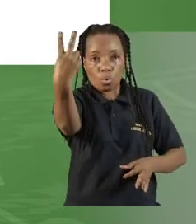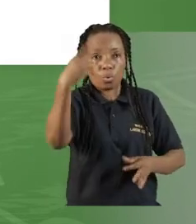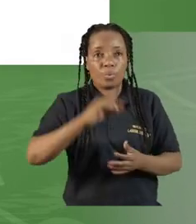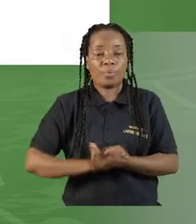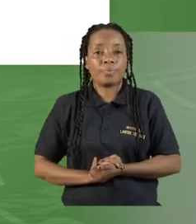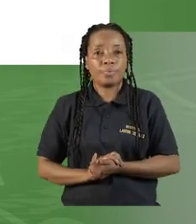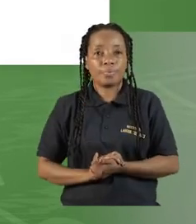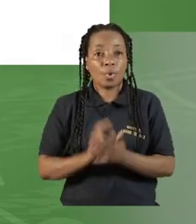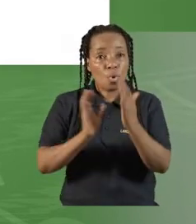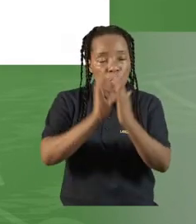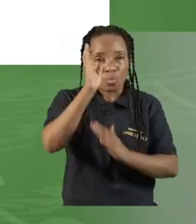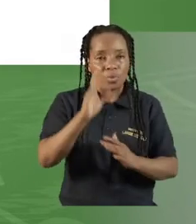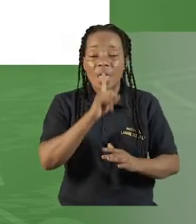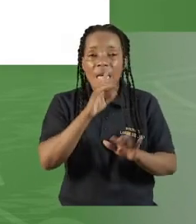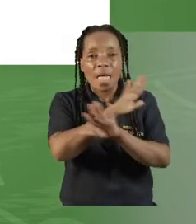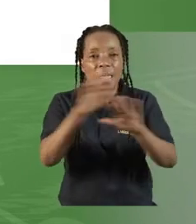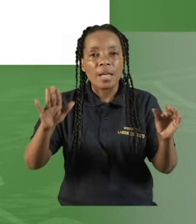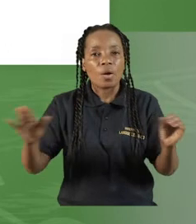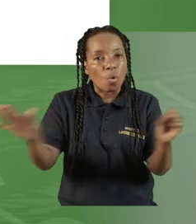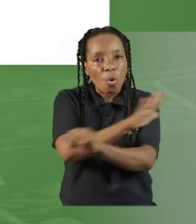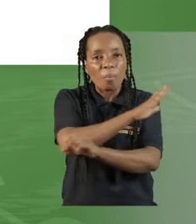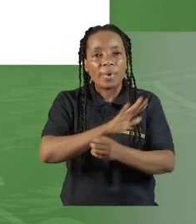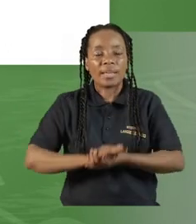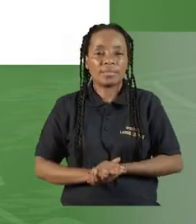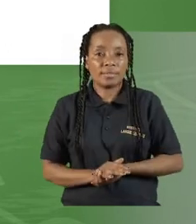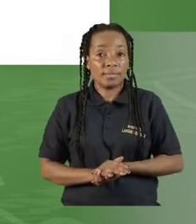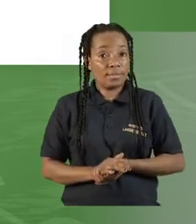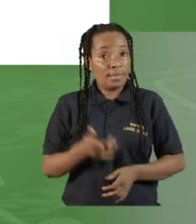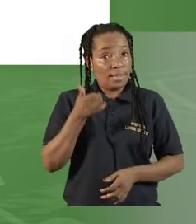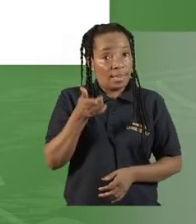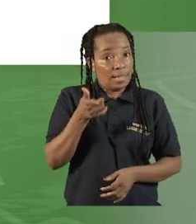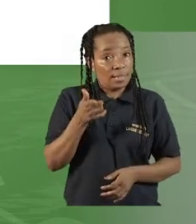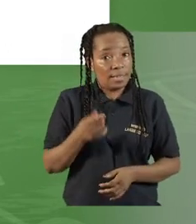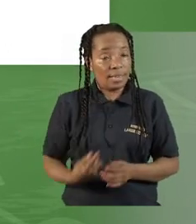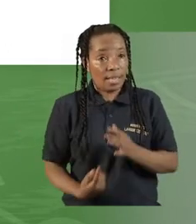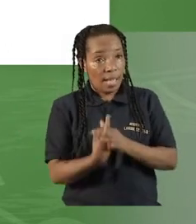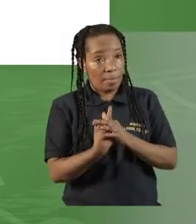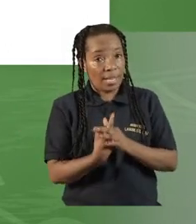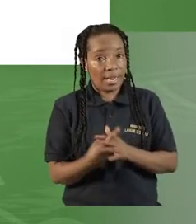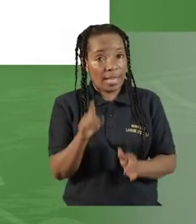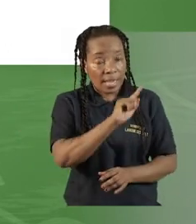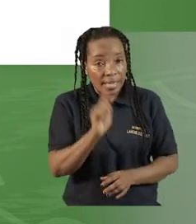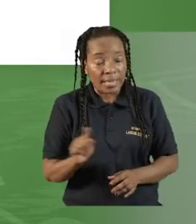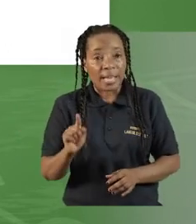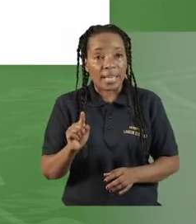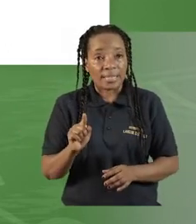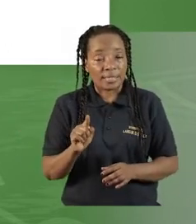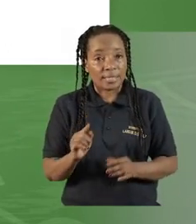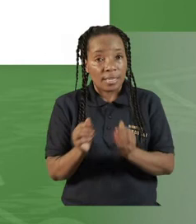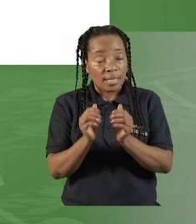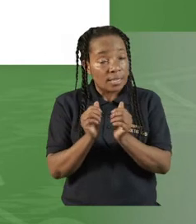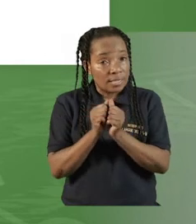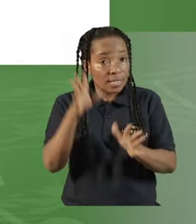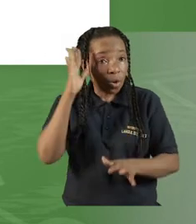combustion est incomplète. Dans ce cas, il se produit un gaz incolore et toxique qui est